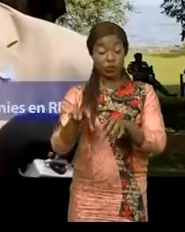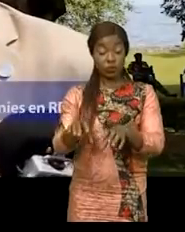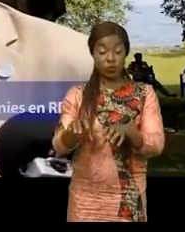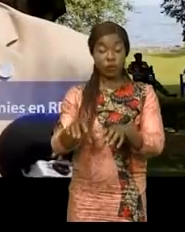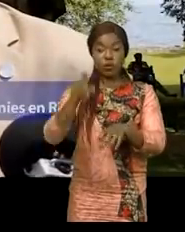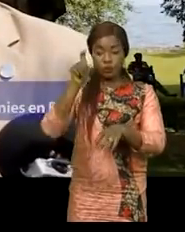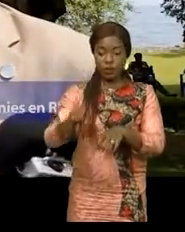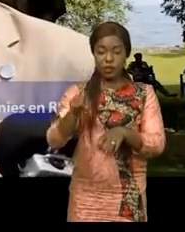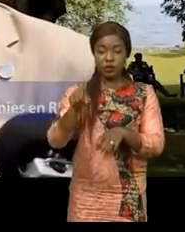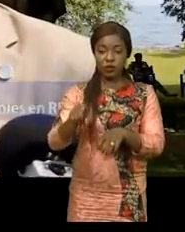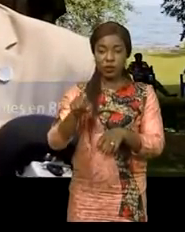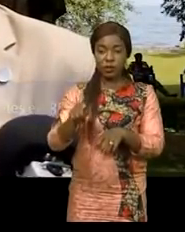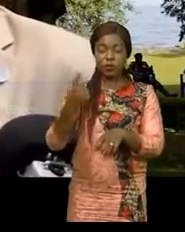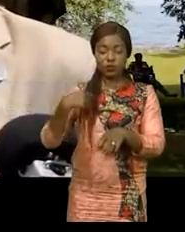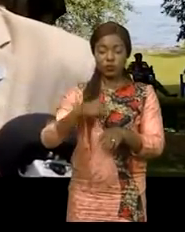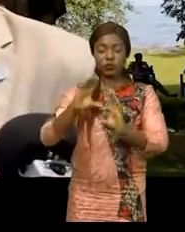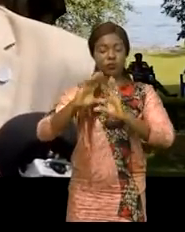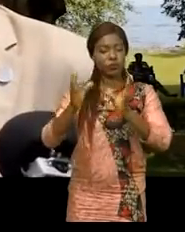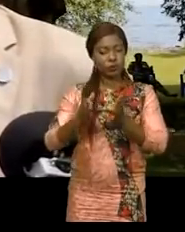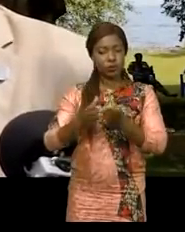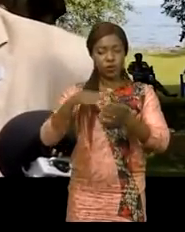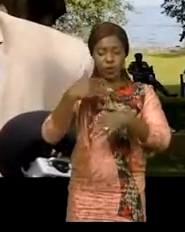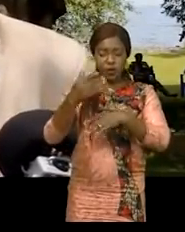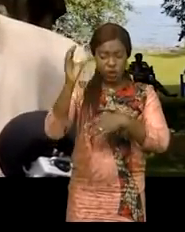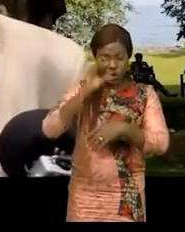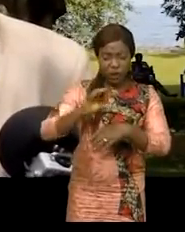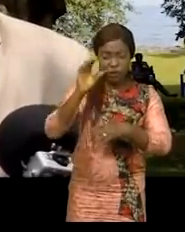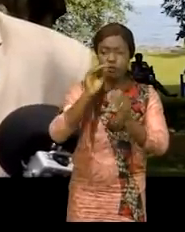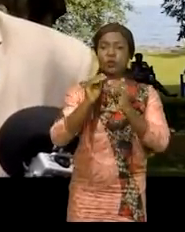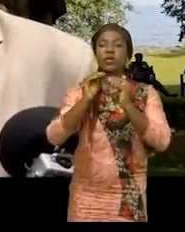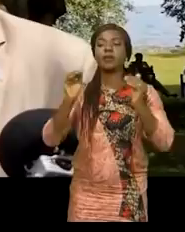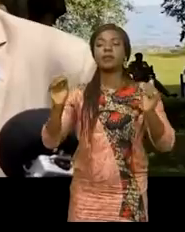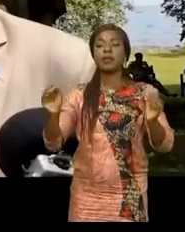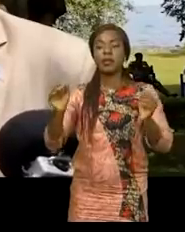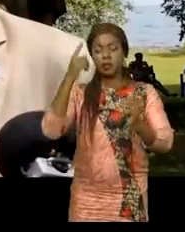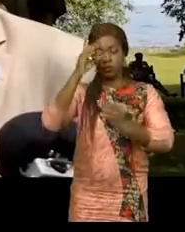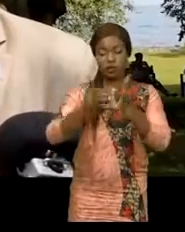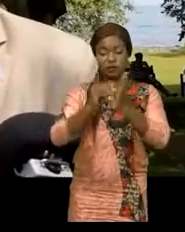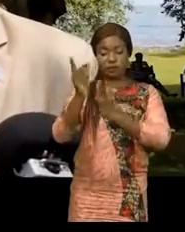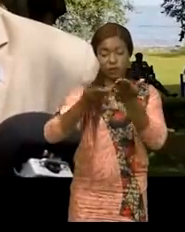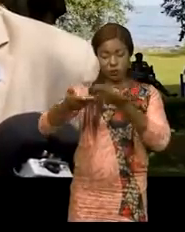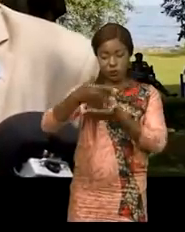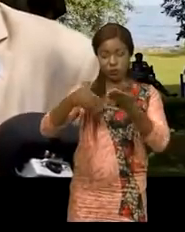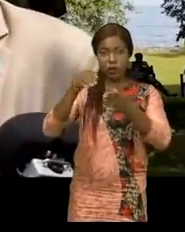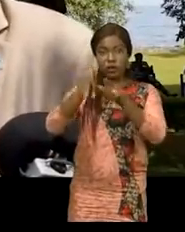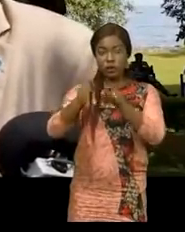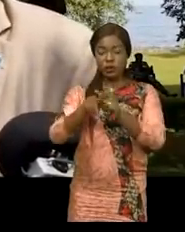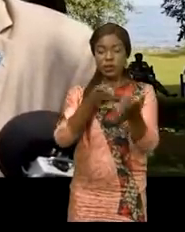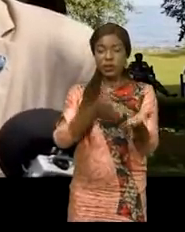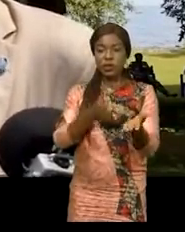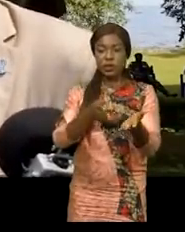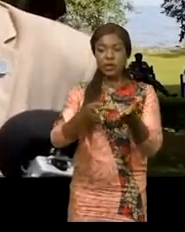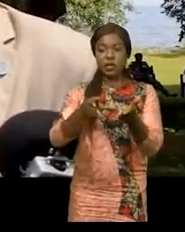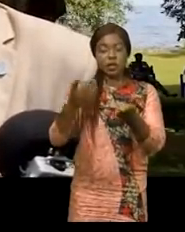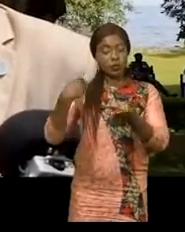devons vraiment tous oeuvrer pour la paix mais patience que le développement puissent s'installer et que les humanitaires nous aurons nous